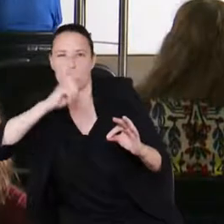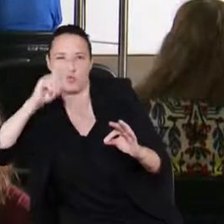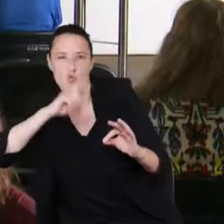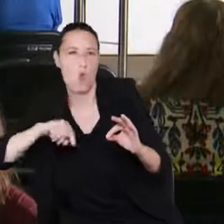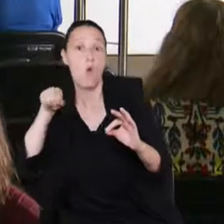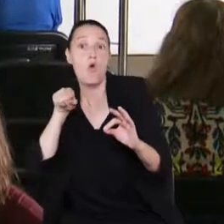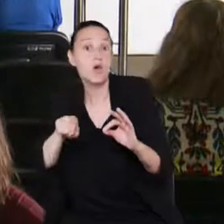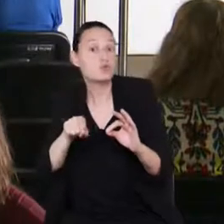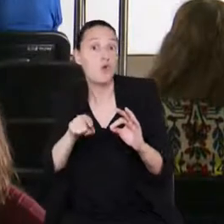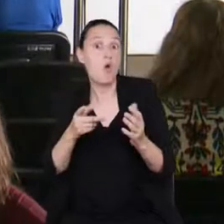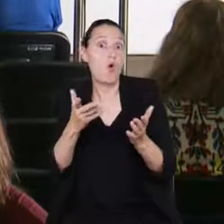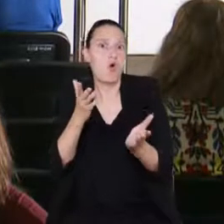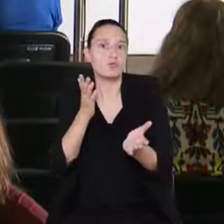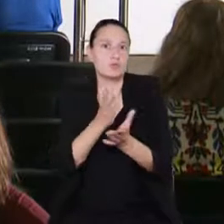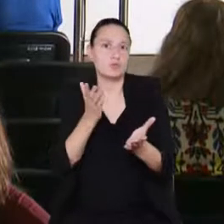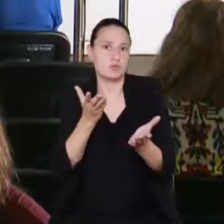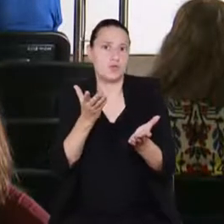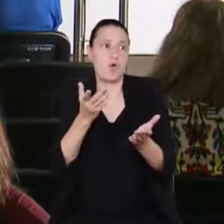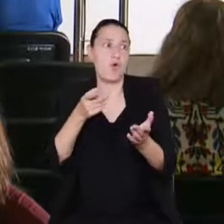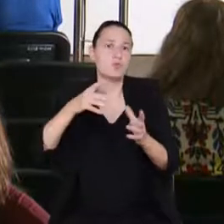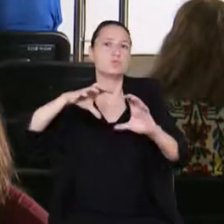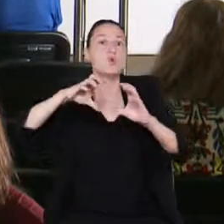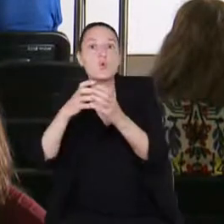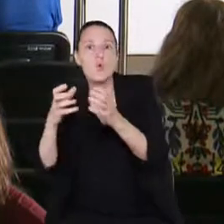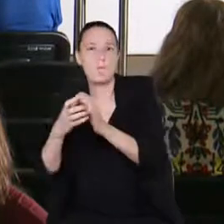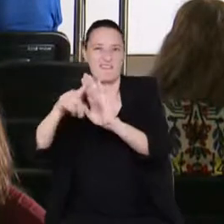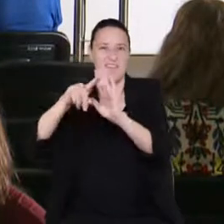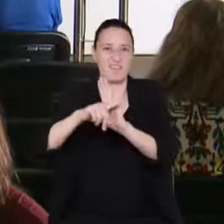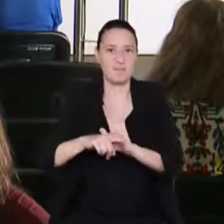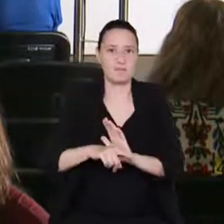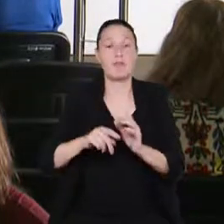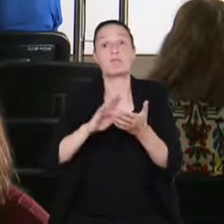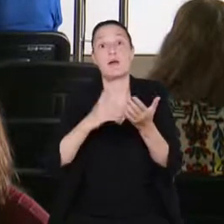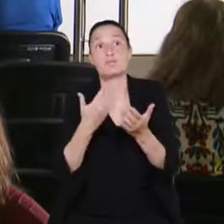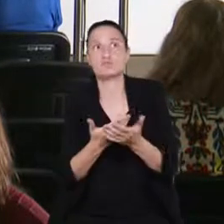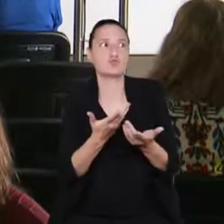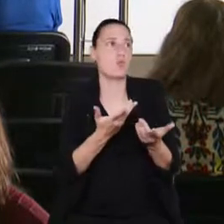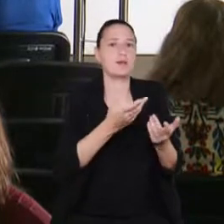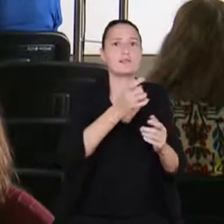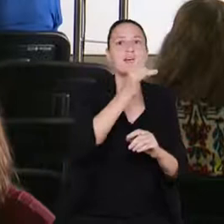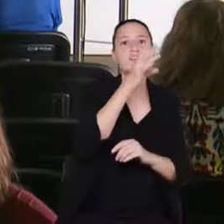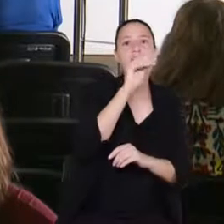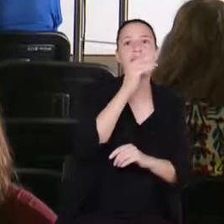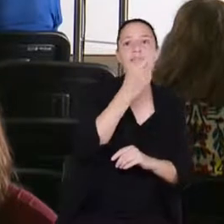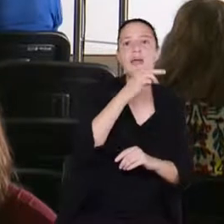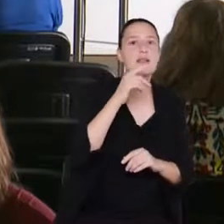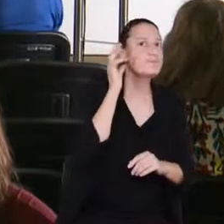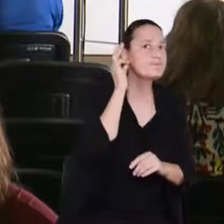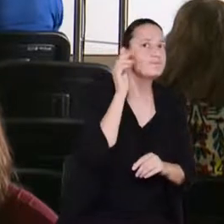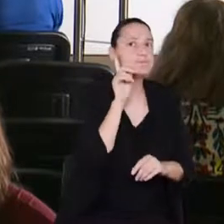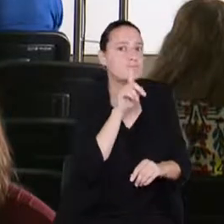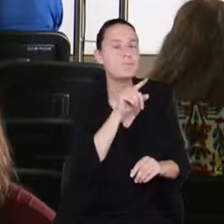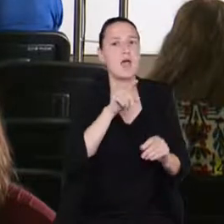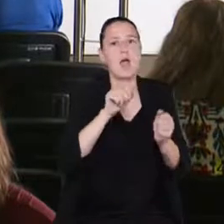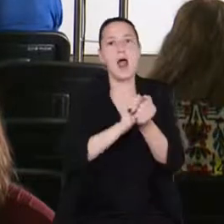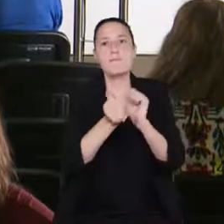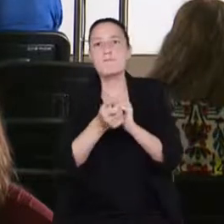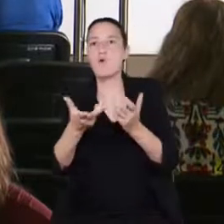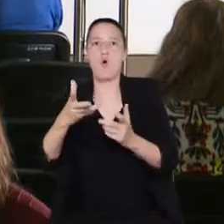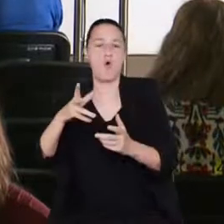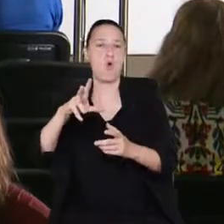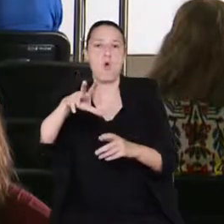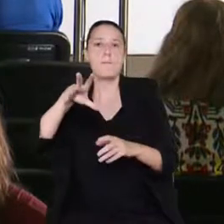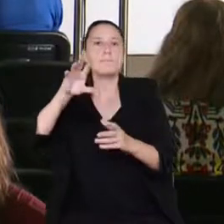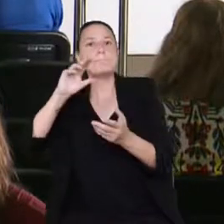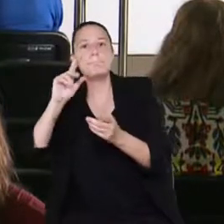można utożsamiać zjawisko uznawane przez pewne grupy za negatywne, na przykład świeckość albo gender. Szeroko rozpowszechniana w ostatnich latach